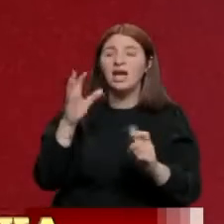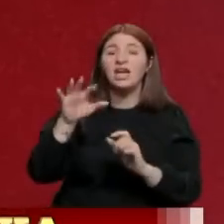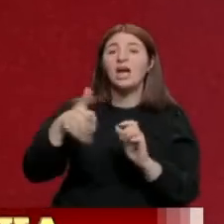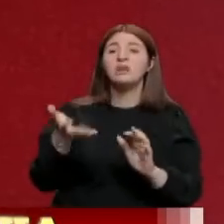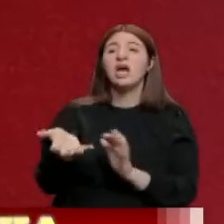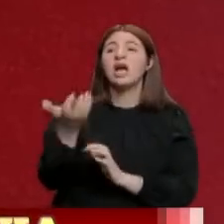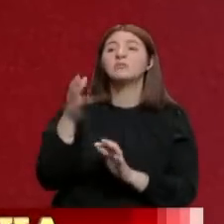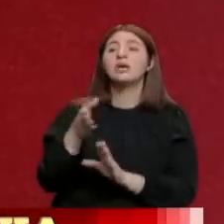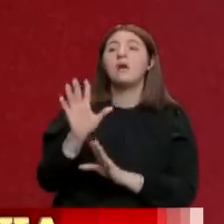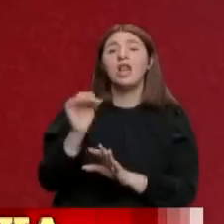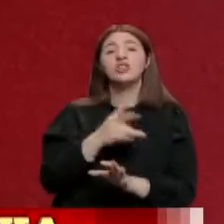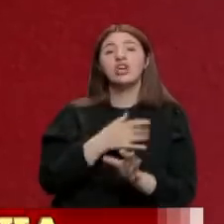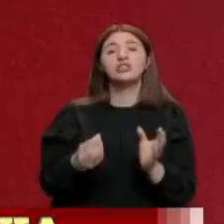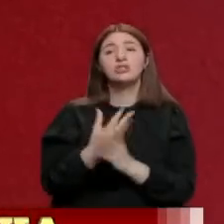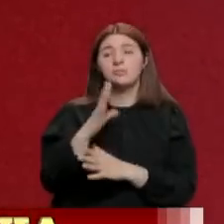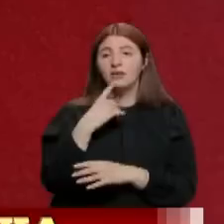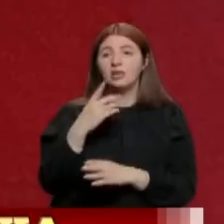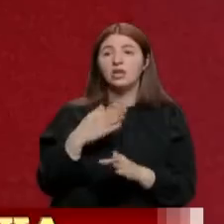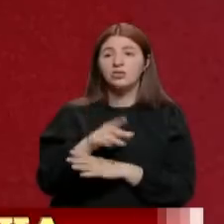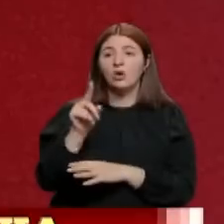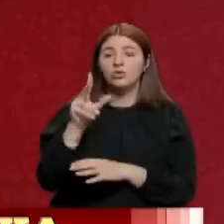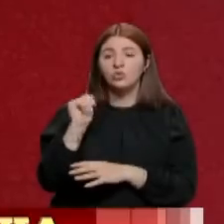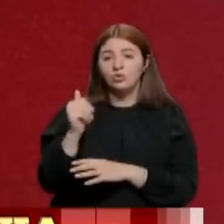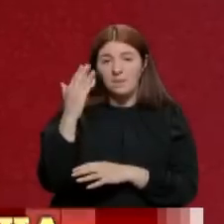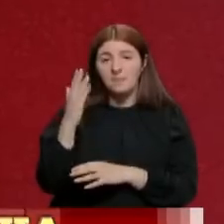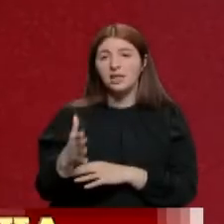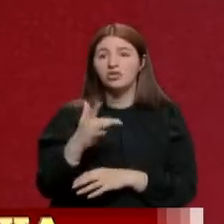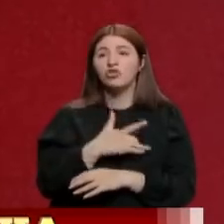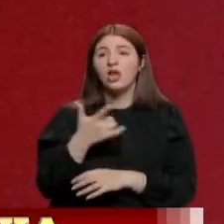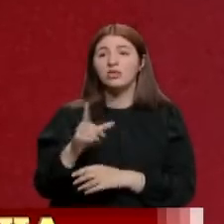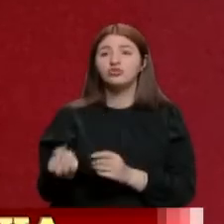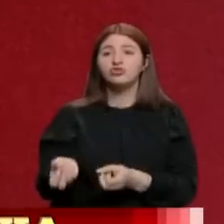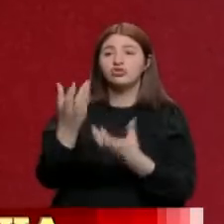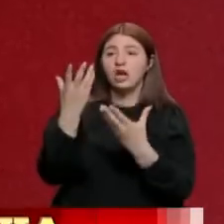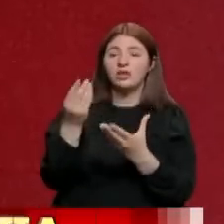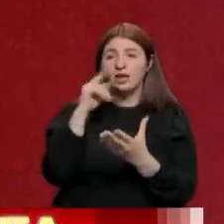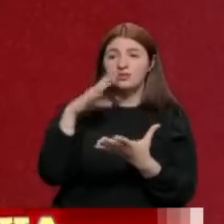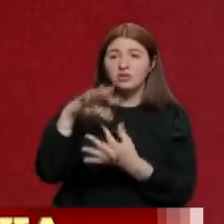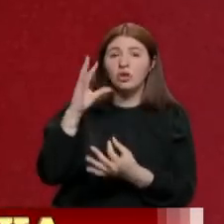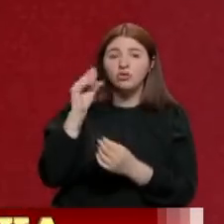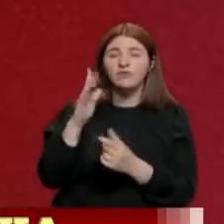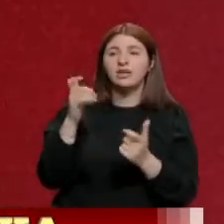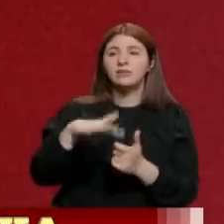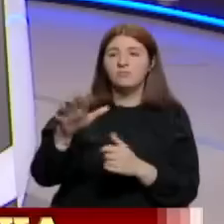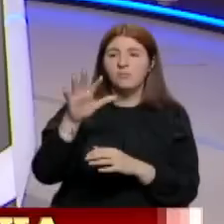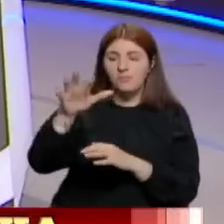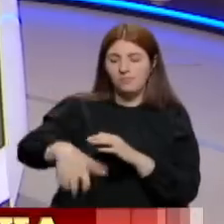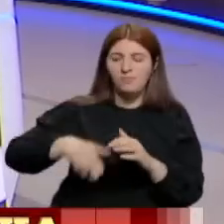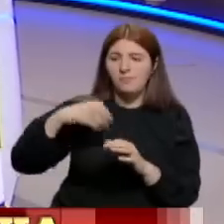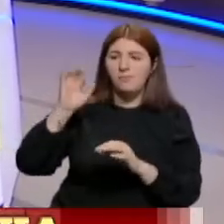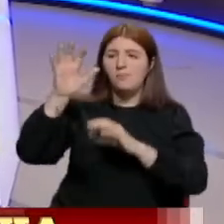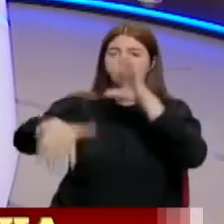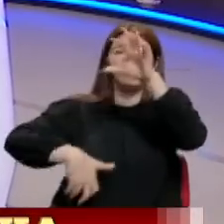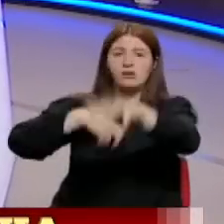kepçeleri sokmayın. Hala canlı çıkabilirdi. Gerçekten 12. günde dahi canlı çıkardığımız insanlar oldu ama pek çok yerde kepçelerle